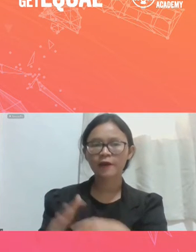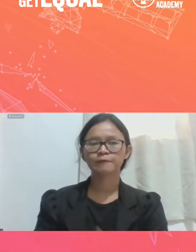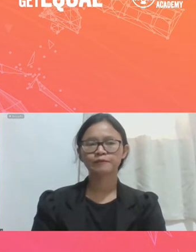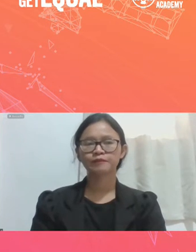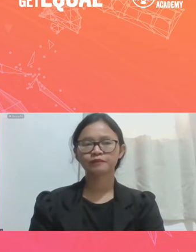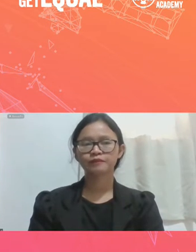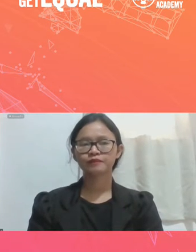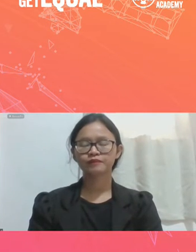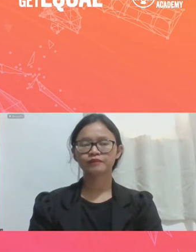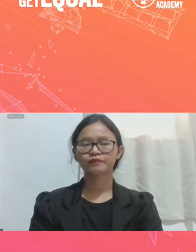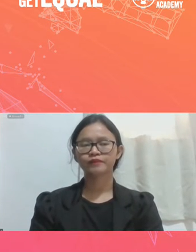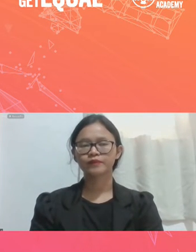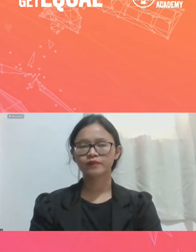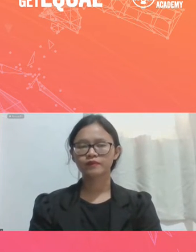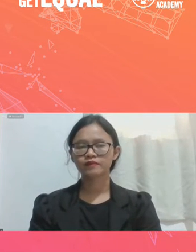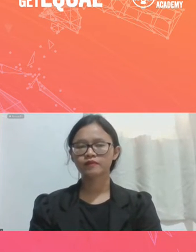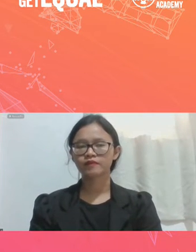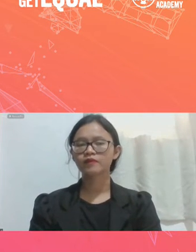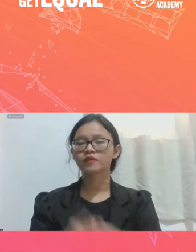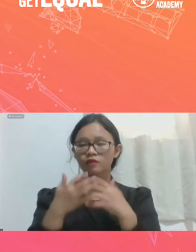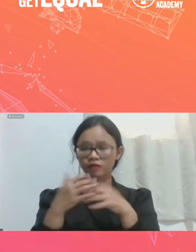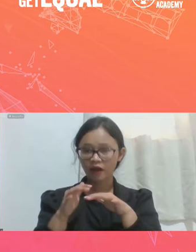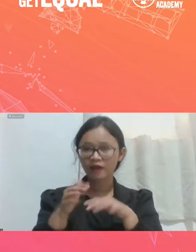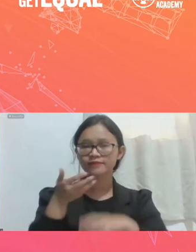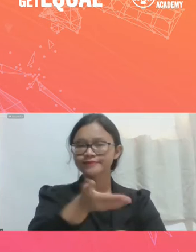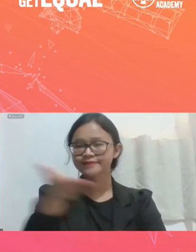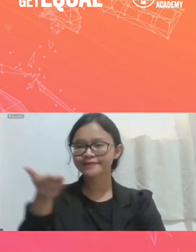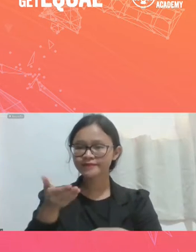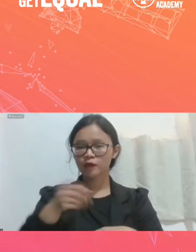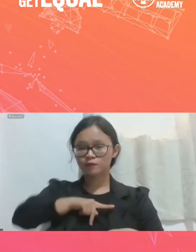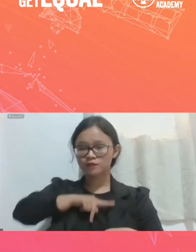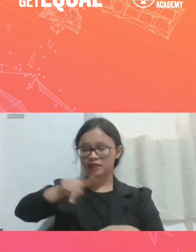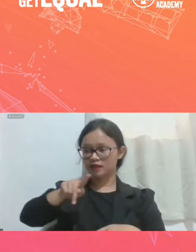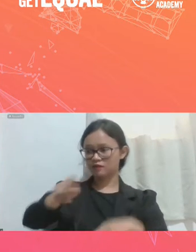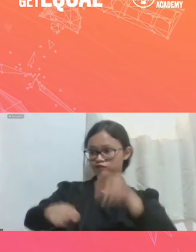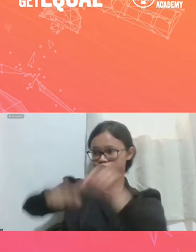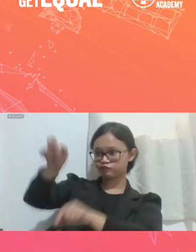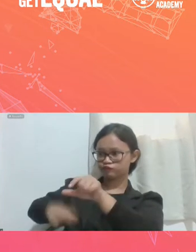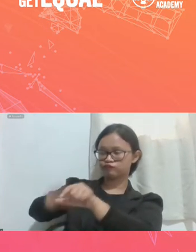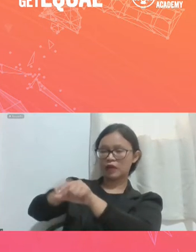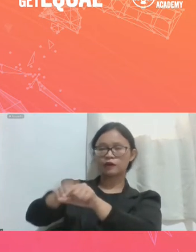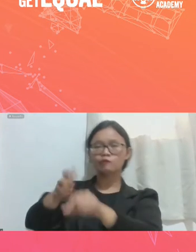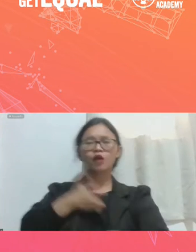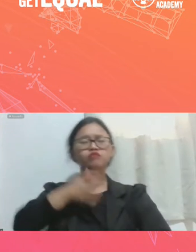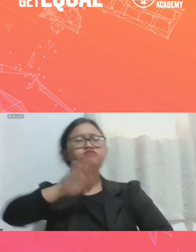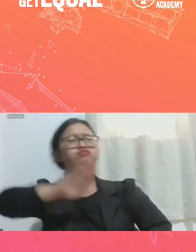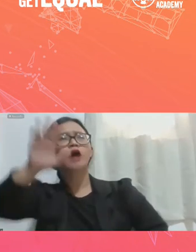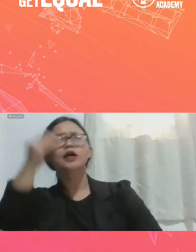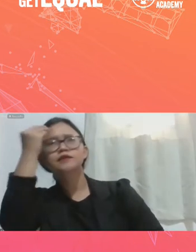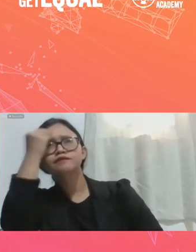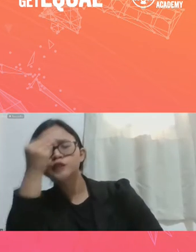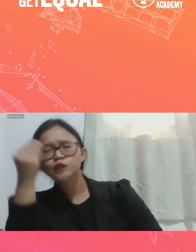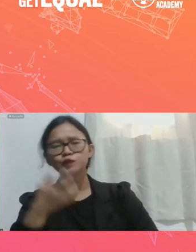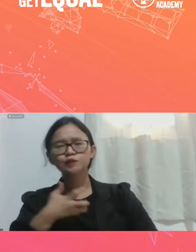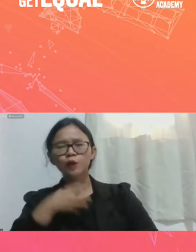sangat penting ya teman-teman. Baik teman-teman, setiap peserta yang ingin menyampaikan pertanyaan di Zoom webinar, teman-teman bisa ketik